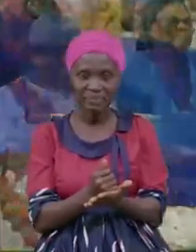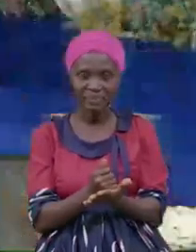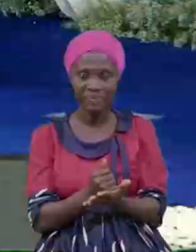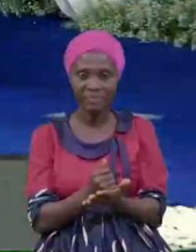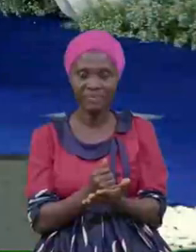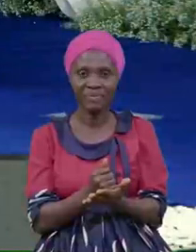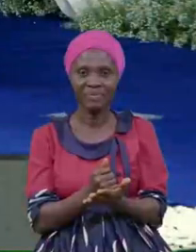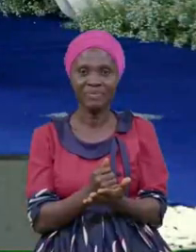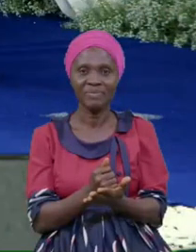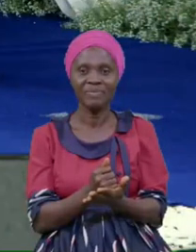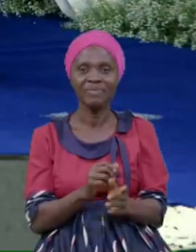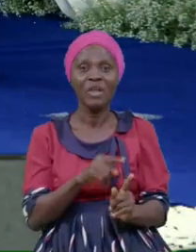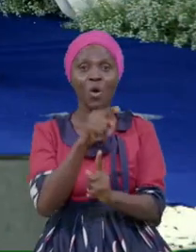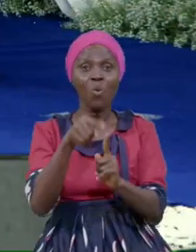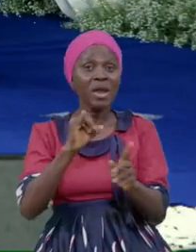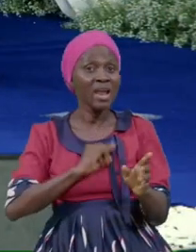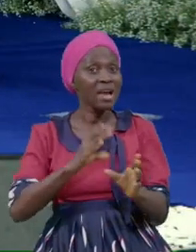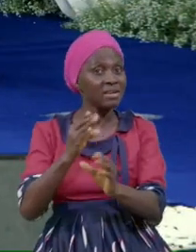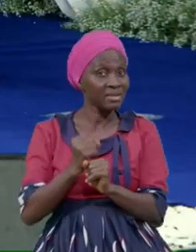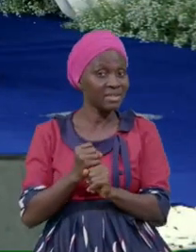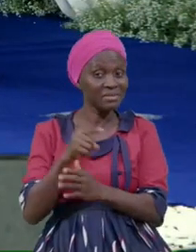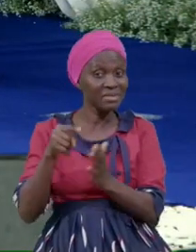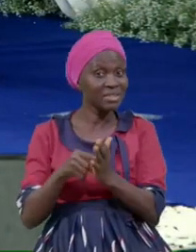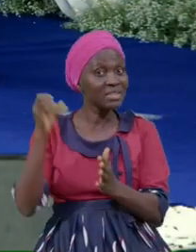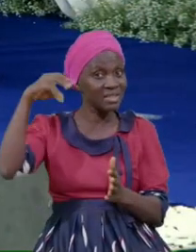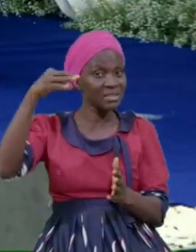Quand j'ai reçu cette grâce du salut,